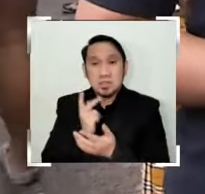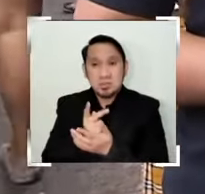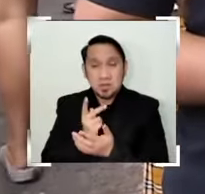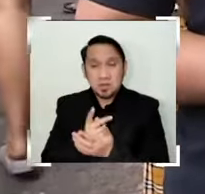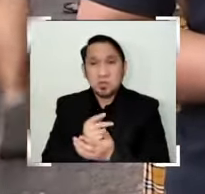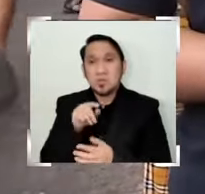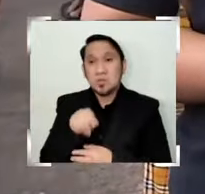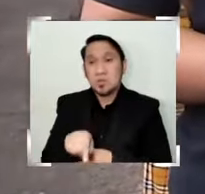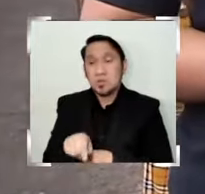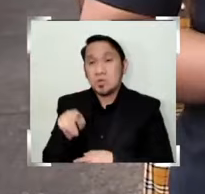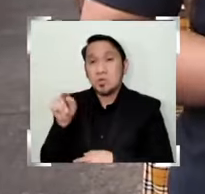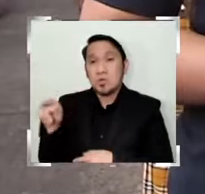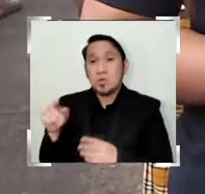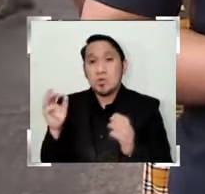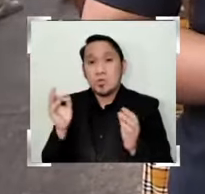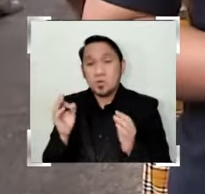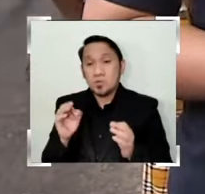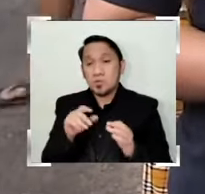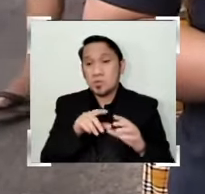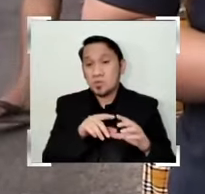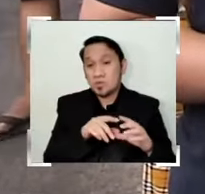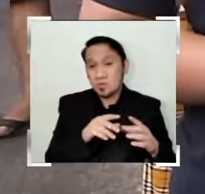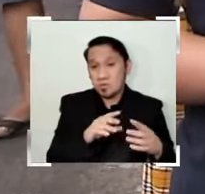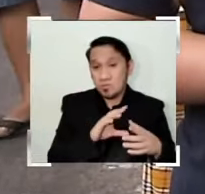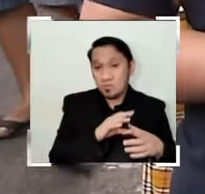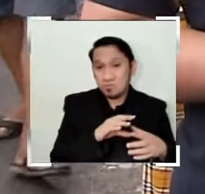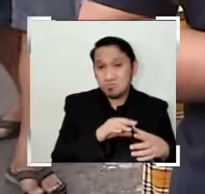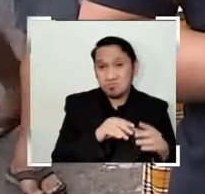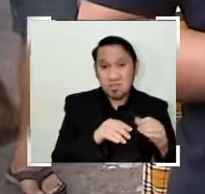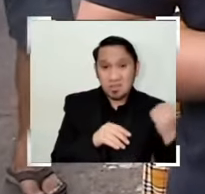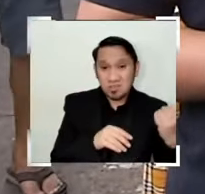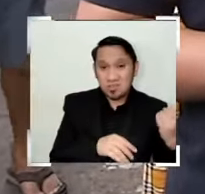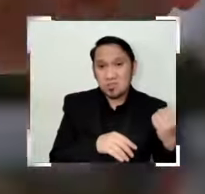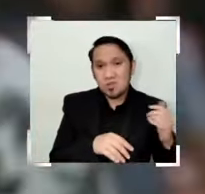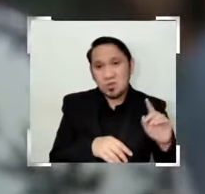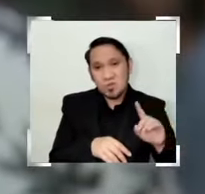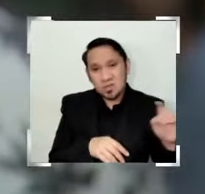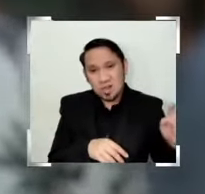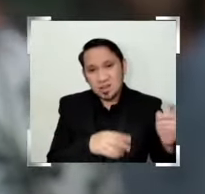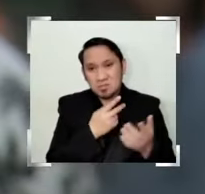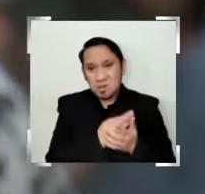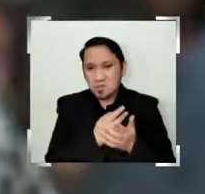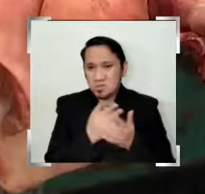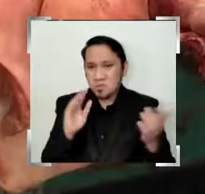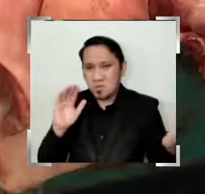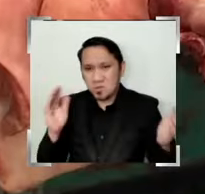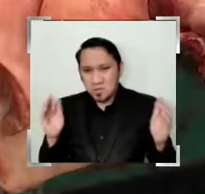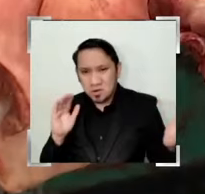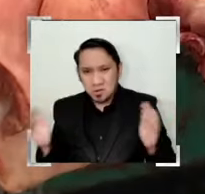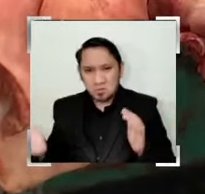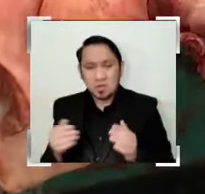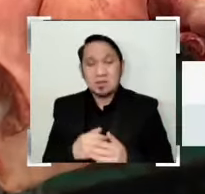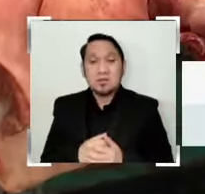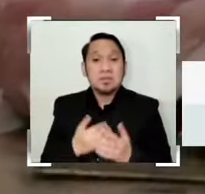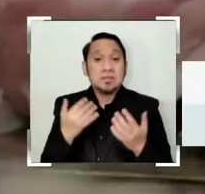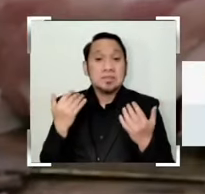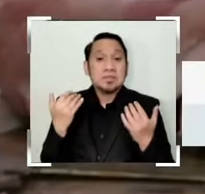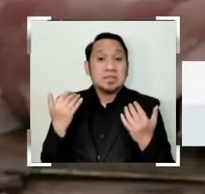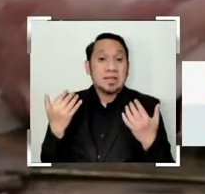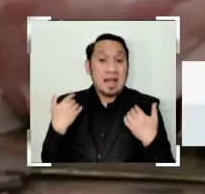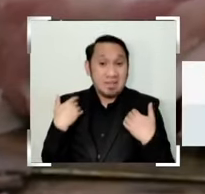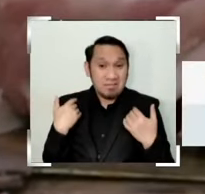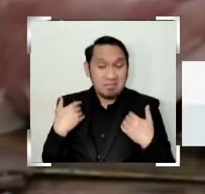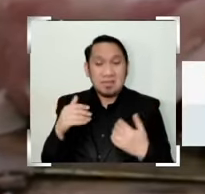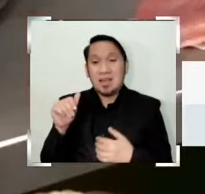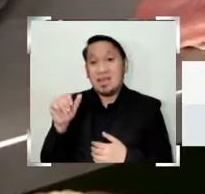ang frozen na liyampo, mas mababa na hanggang 100 pesos kada kilo. Habang nananatili ang banta ng ASF, hindi